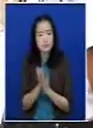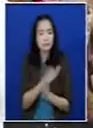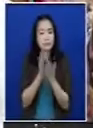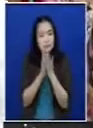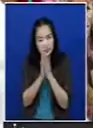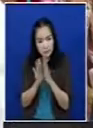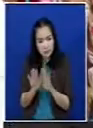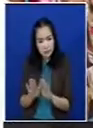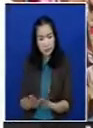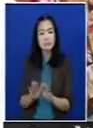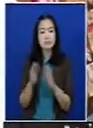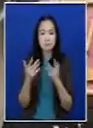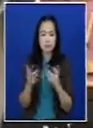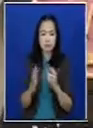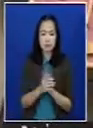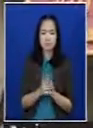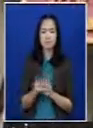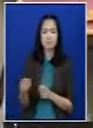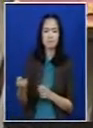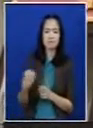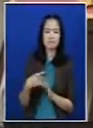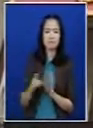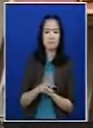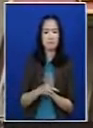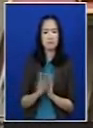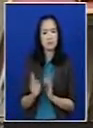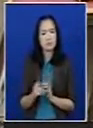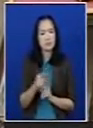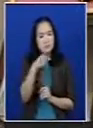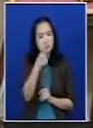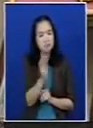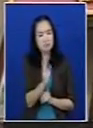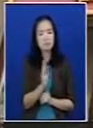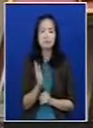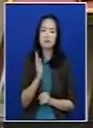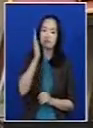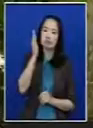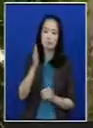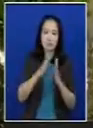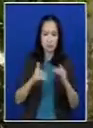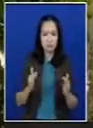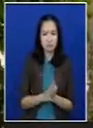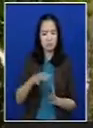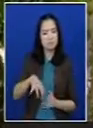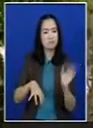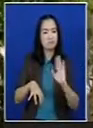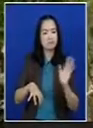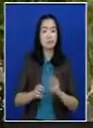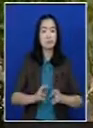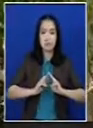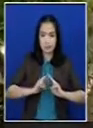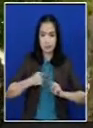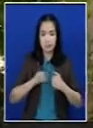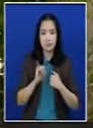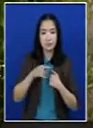งค์สุดท้ายเนี่ยไม่ประสงค์จะให้ปากคำก็ไม่ต้องใช้สถานที่ของสมเด็จช่วงตอบโต้กลับก็ได้ตนเองก็คือ